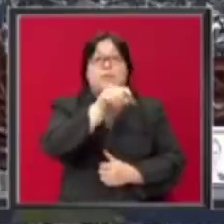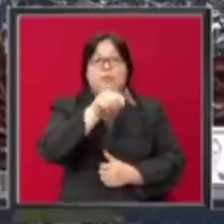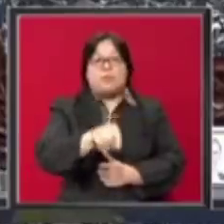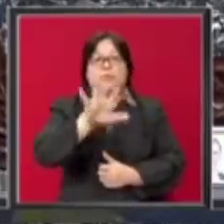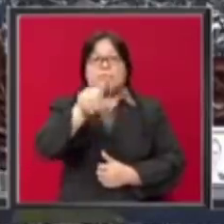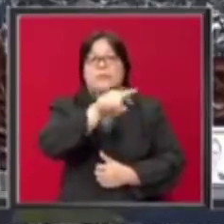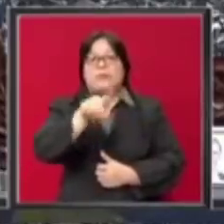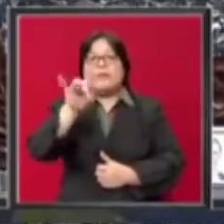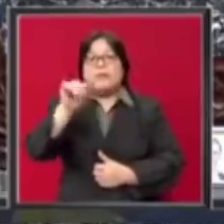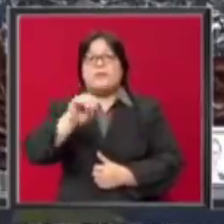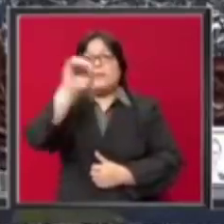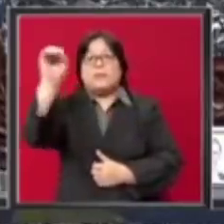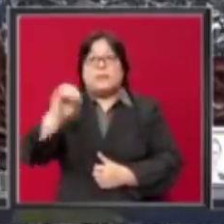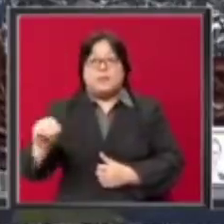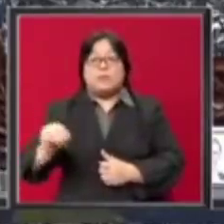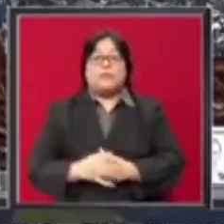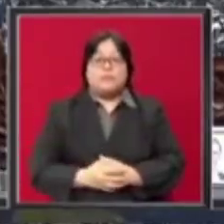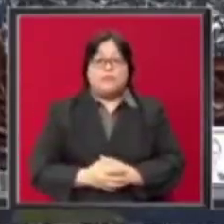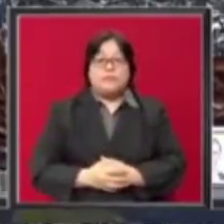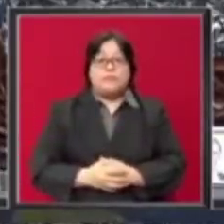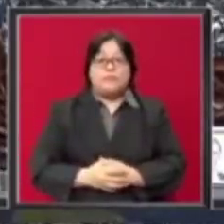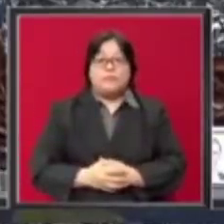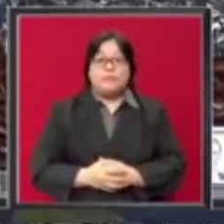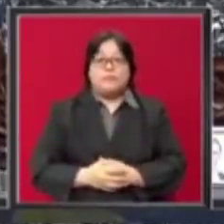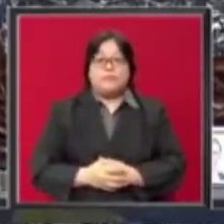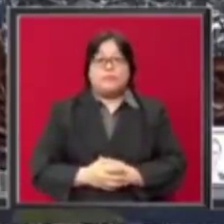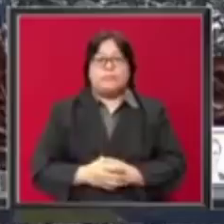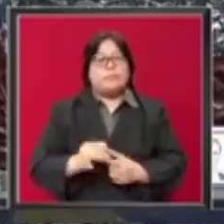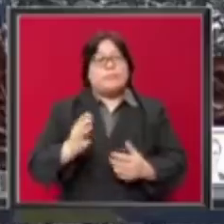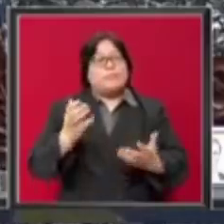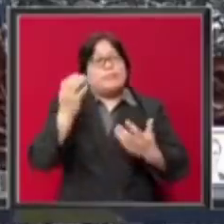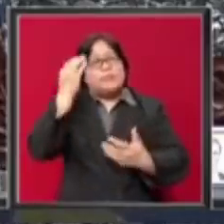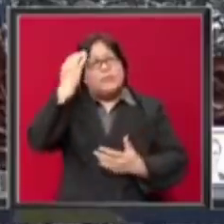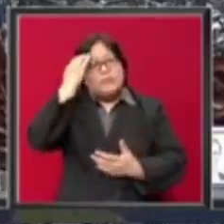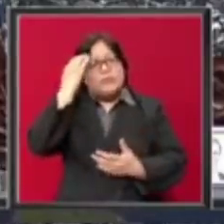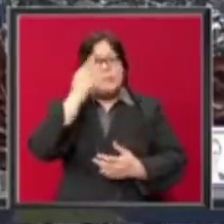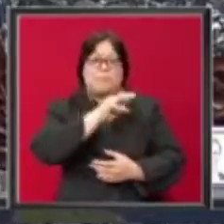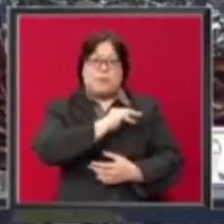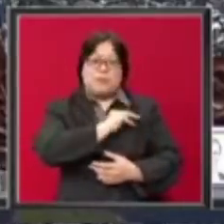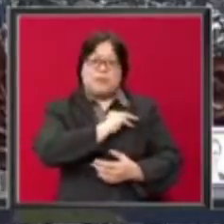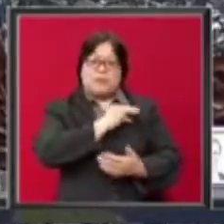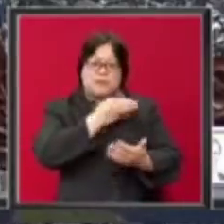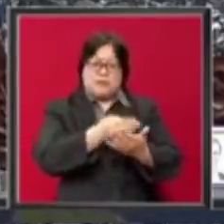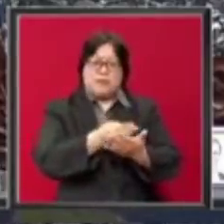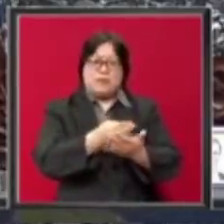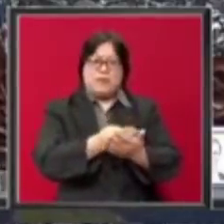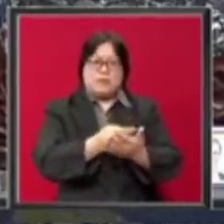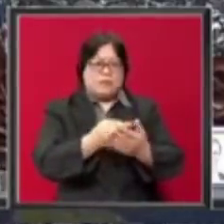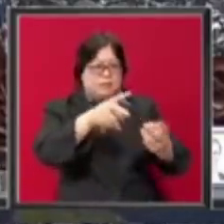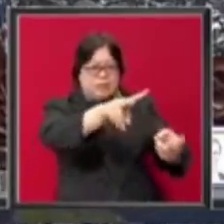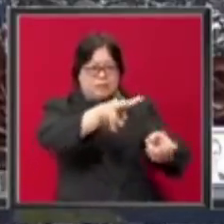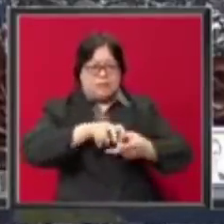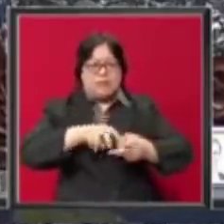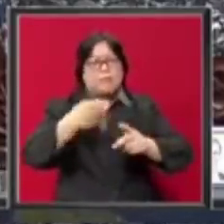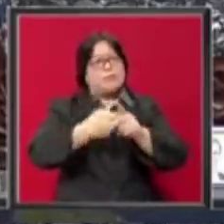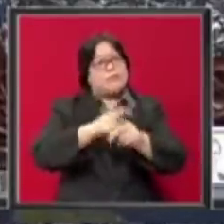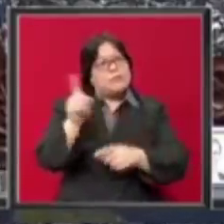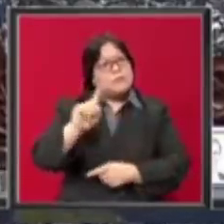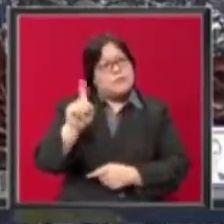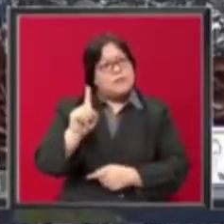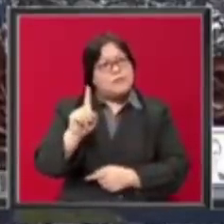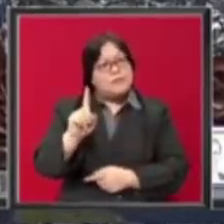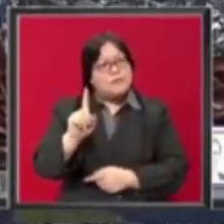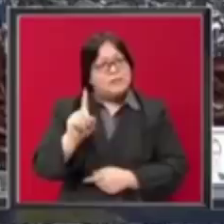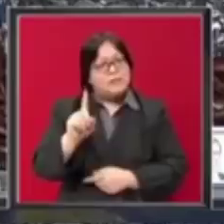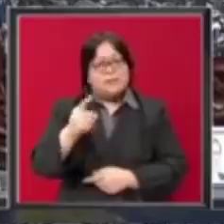sehingga 8%. Now, dari mana Menteri Kewangan dapat anjuran yang begitu hebat dan tinggi ini? Atau